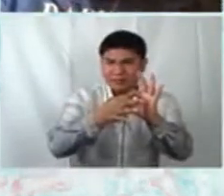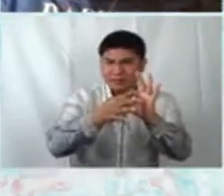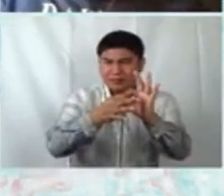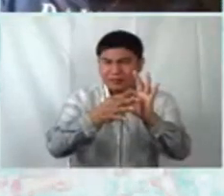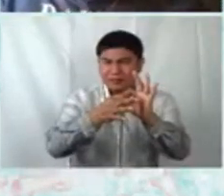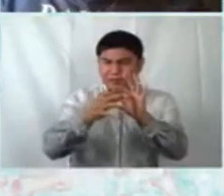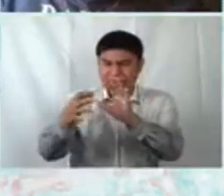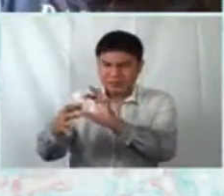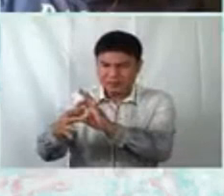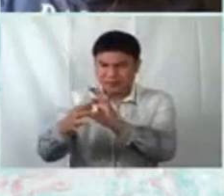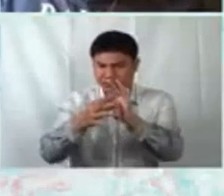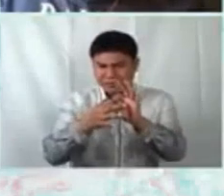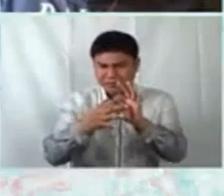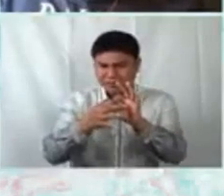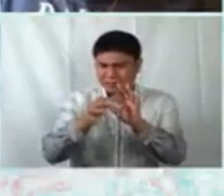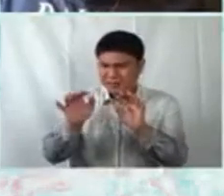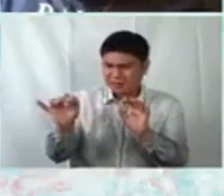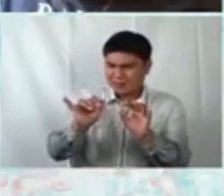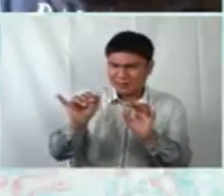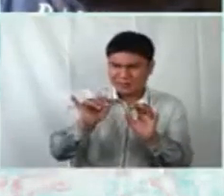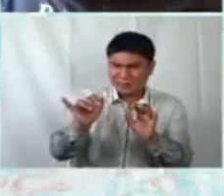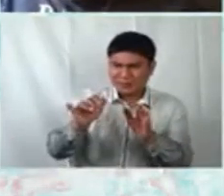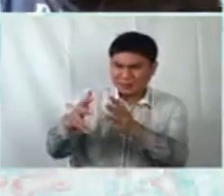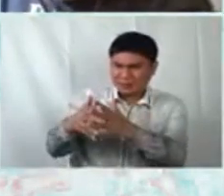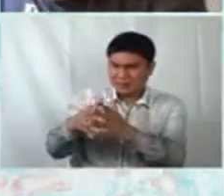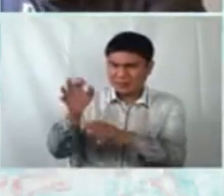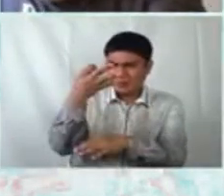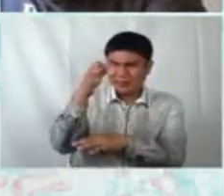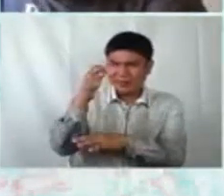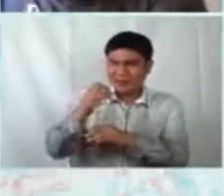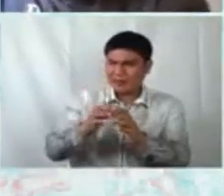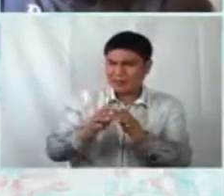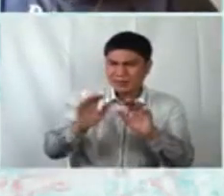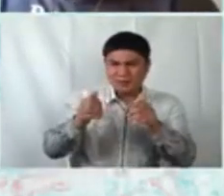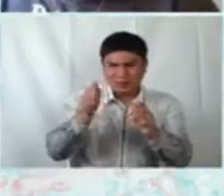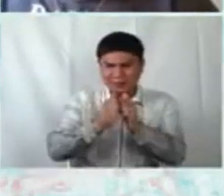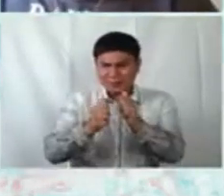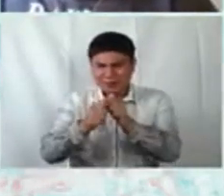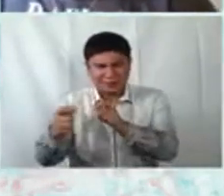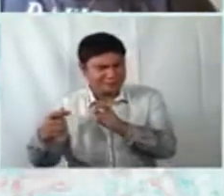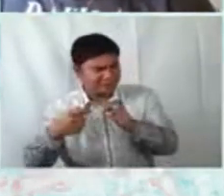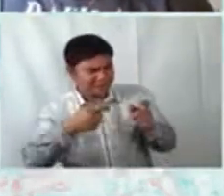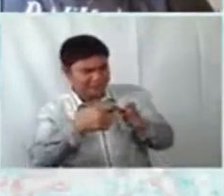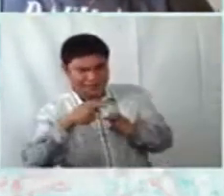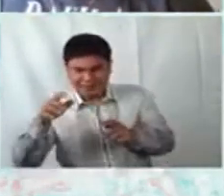yung kulay niyan, eh eventually, sasakupin naman tayo.